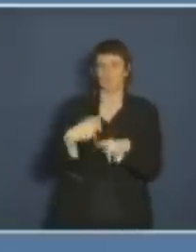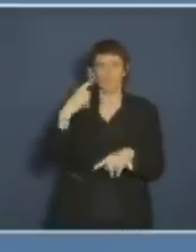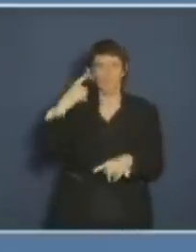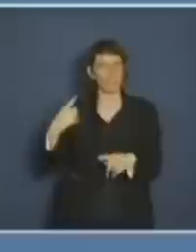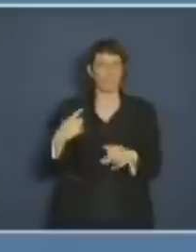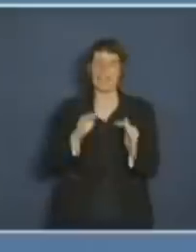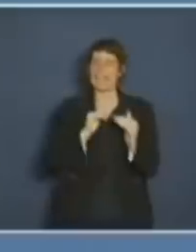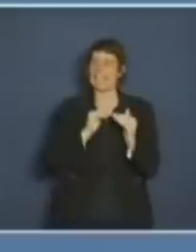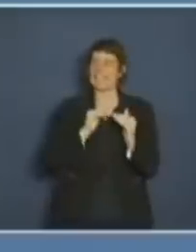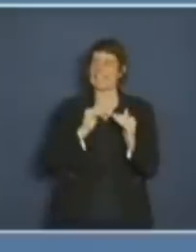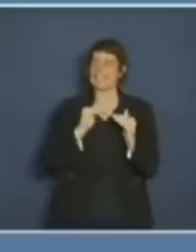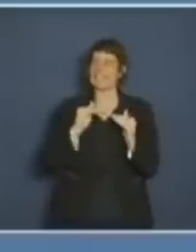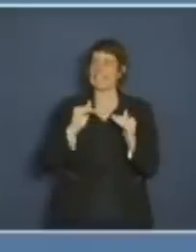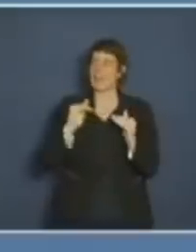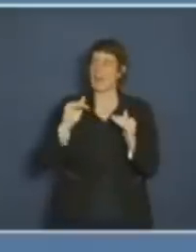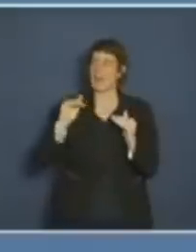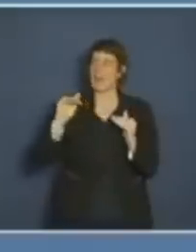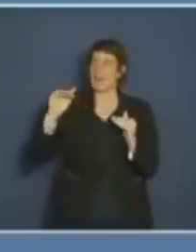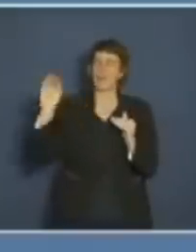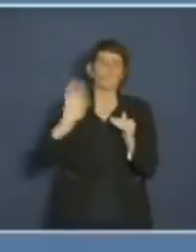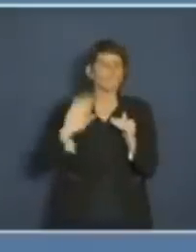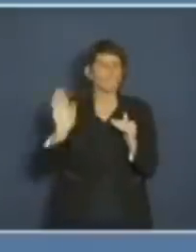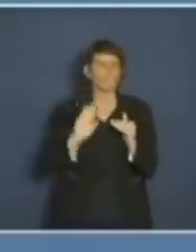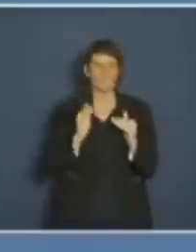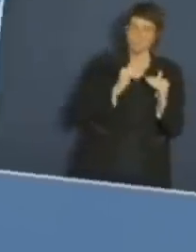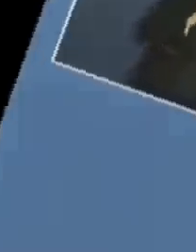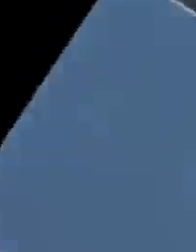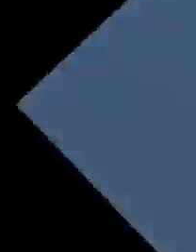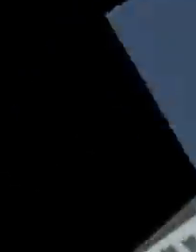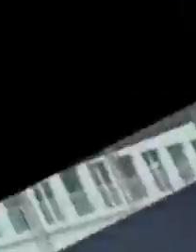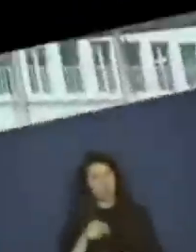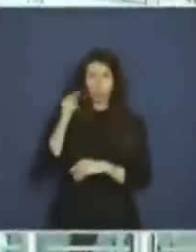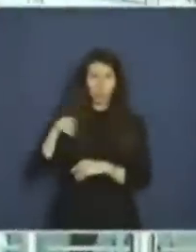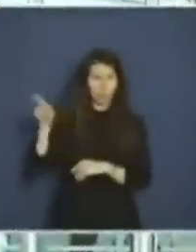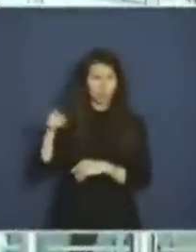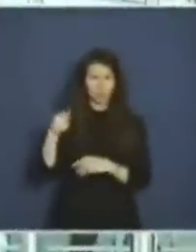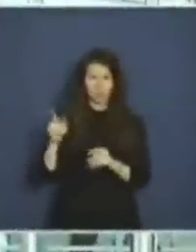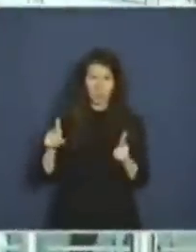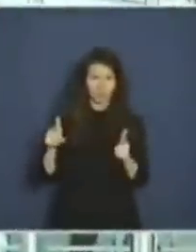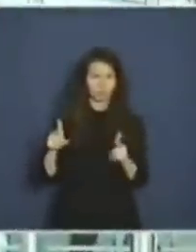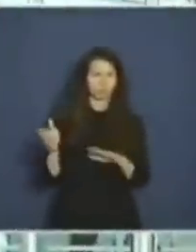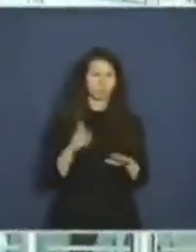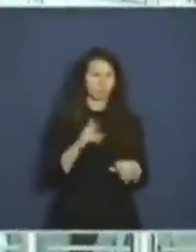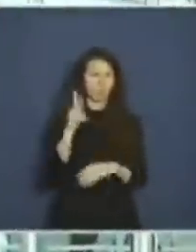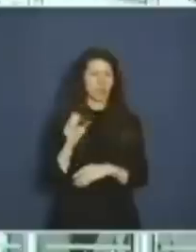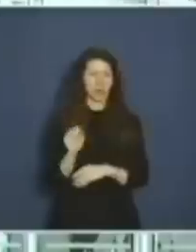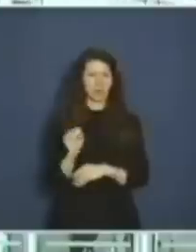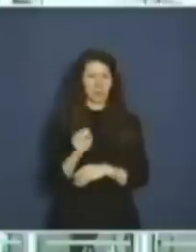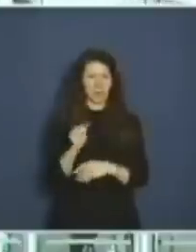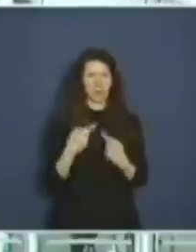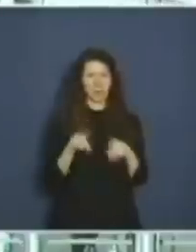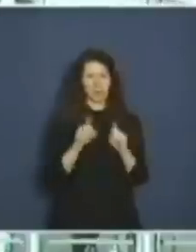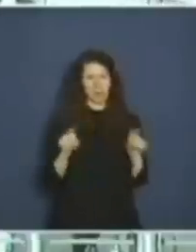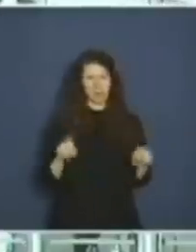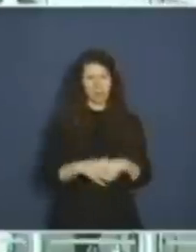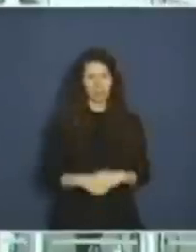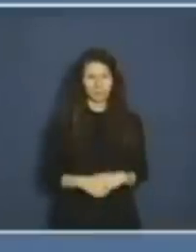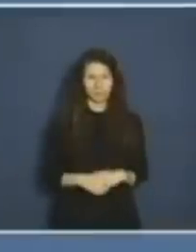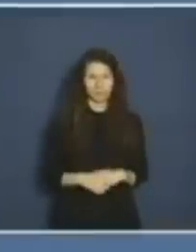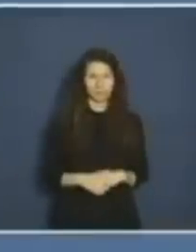eine lineare Zunahme haben, sondern eine sehr deutliche Zunahme. Dann ist Herr Safelberger das nächste zu einem anderen Thema.